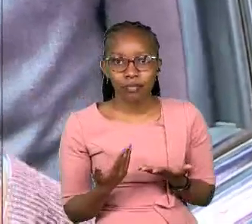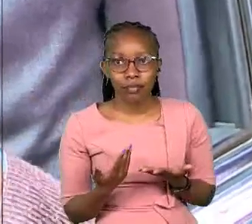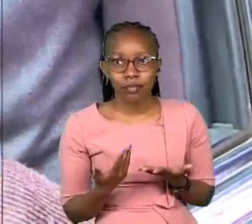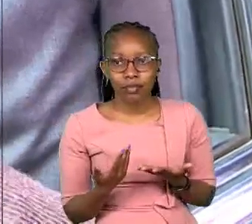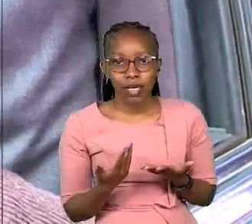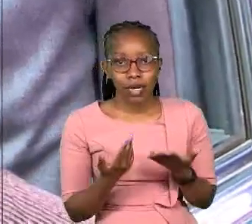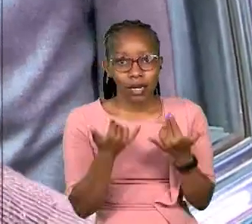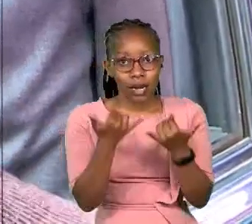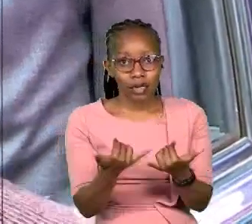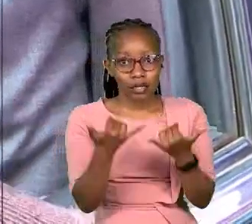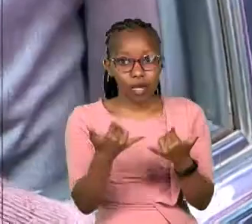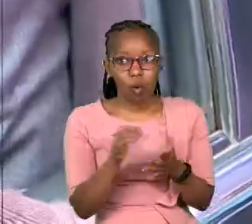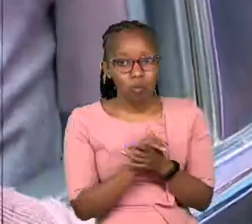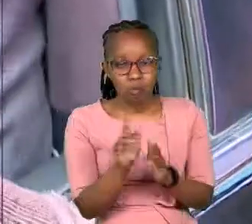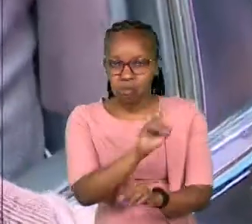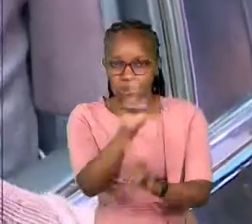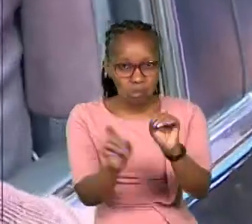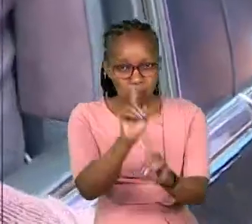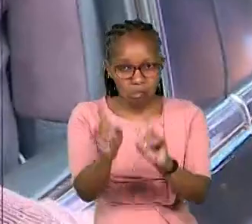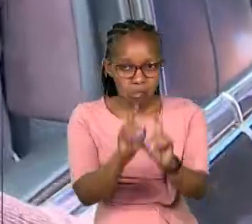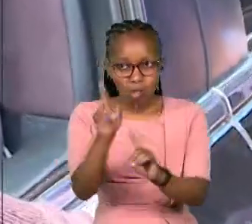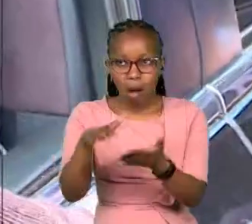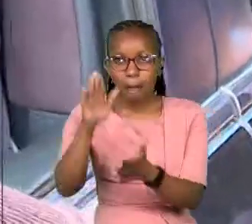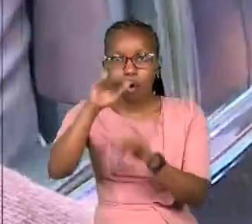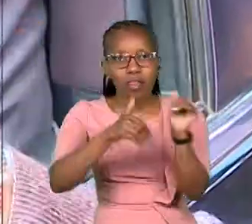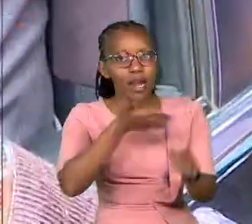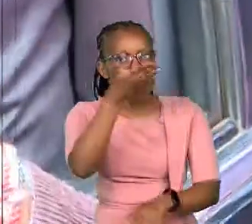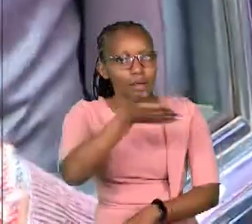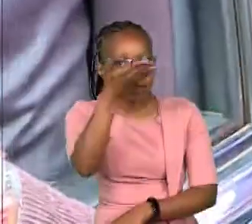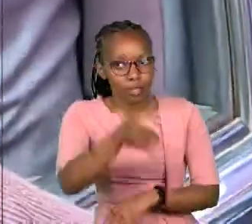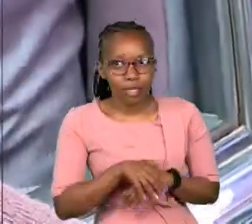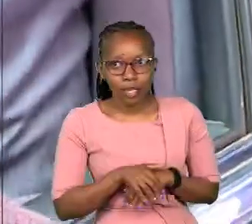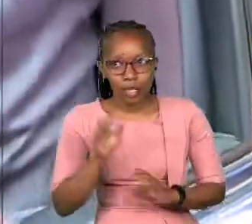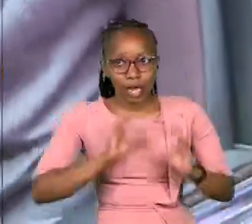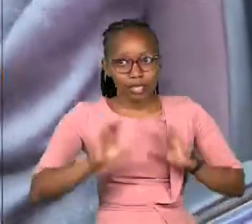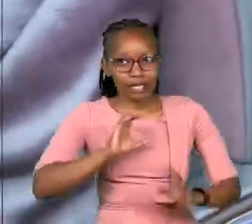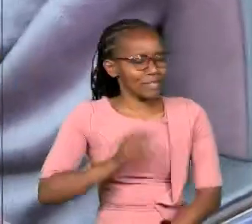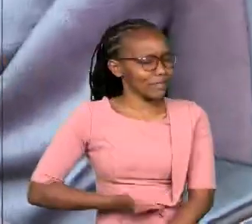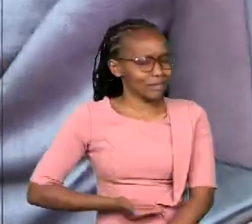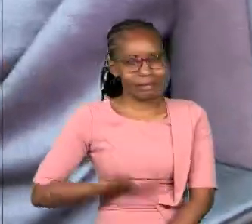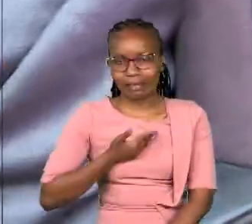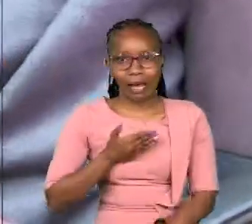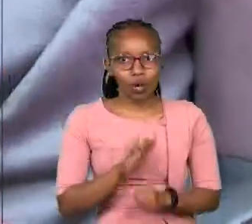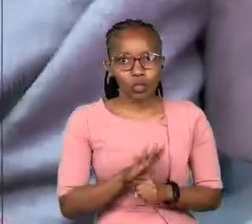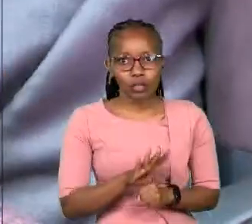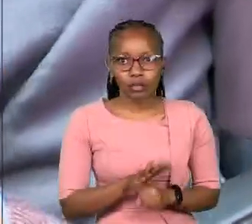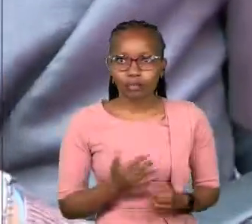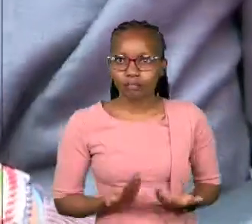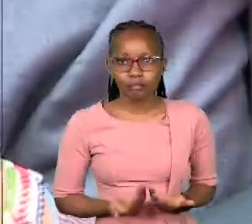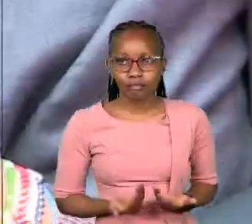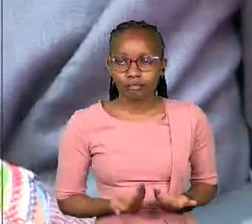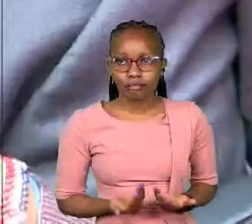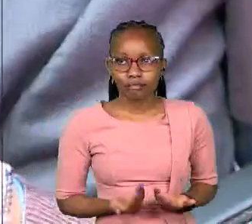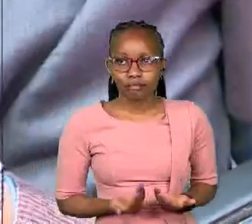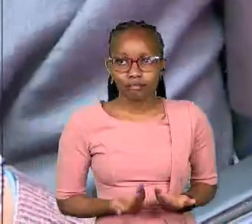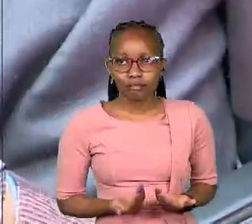yenye sasa pengine watakuwa na maswali mengi kuliko majibu yenye watapatia wananchi. Na wananchi unaona vile wako na hasira, kwa sababu inaonekana ya